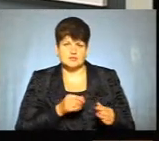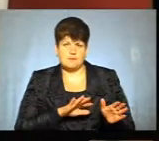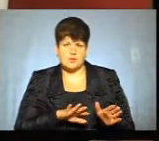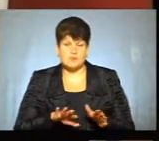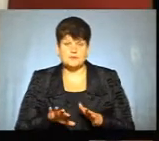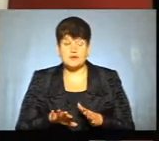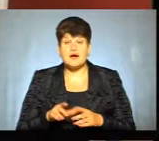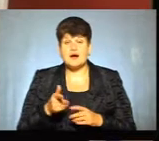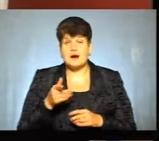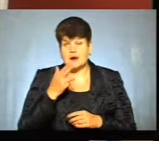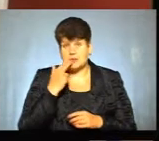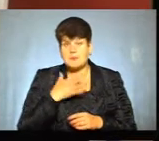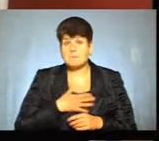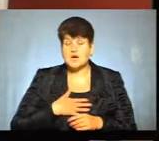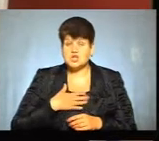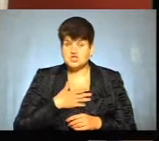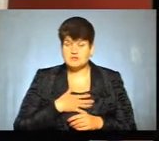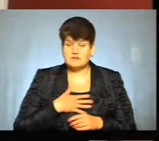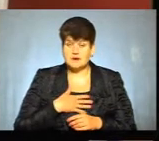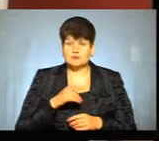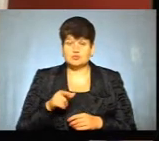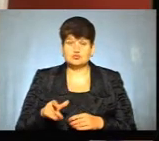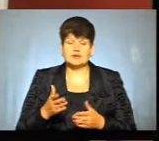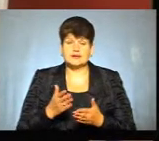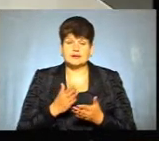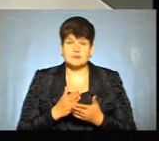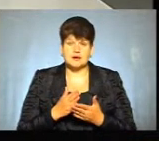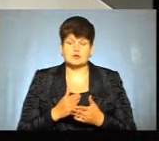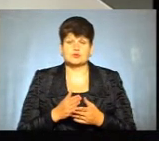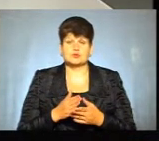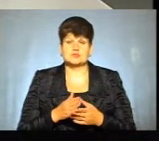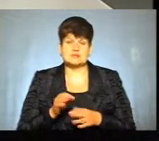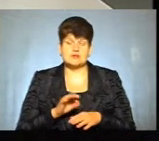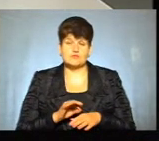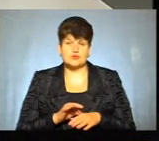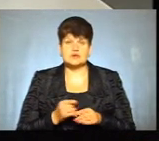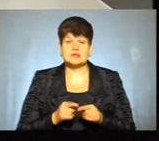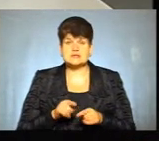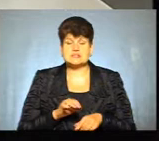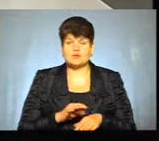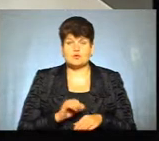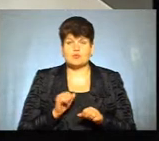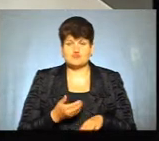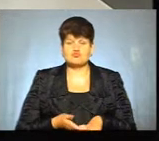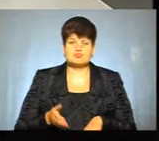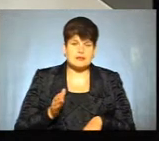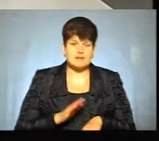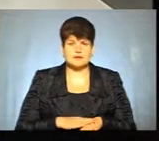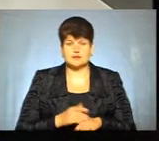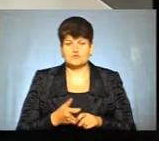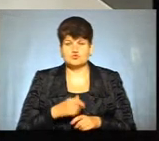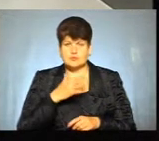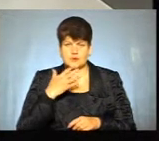за грип ми просто переживаємо, тому що люди, які мають якісь хронічні захворювання, ці захворювання можуть ускладнюватися, і дуже в